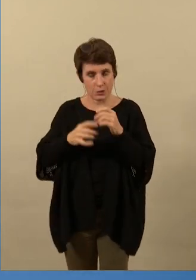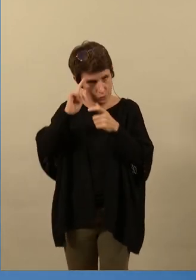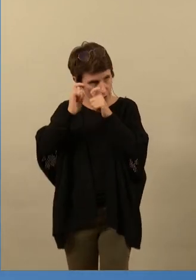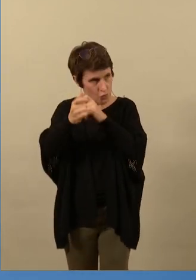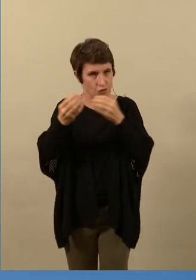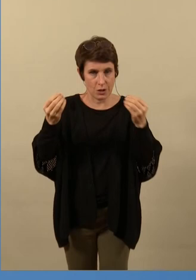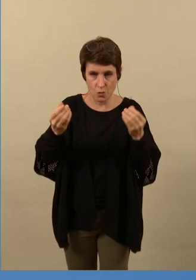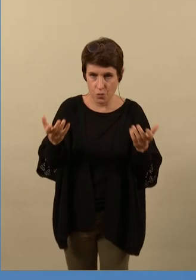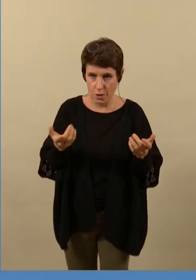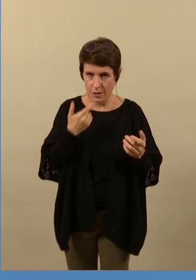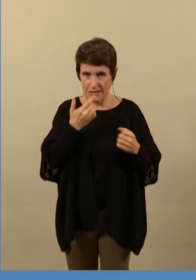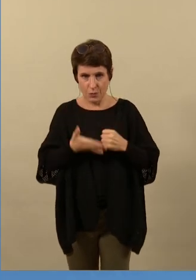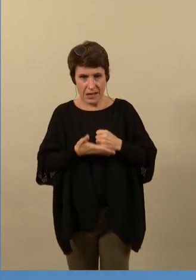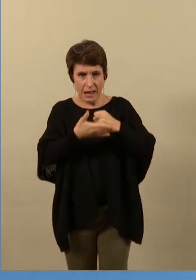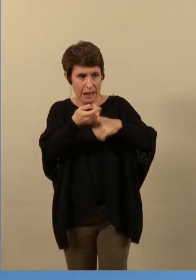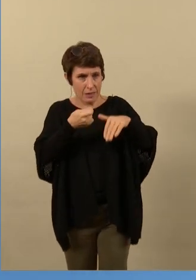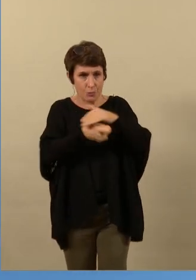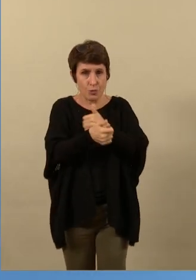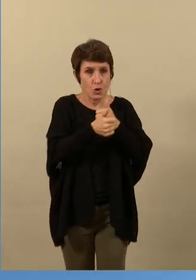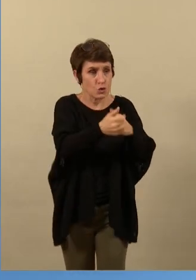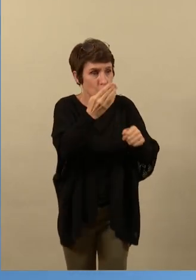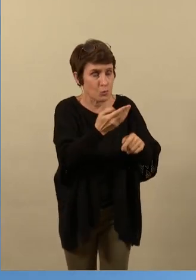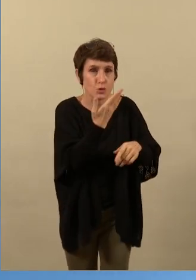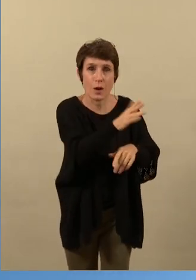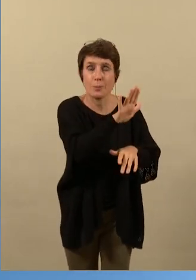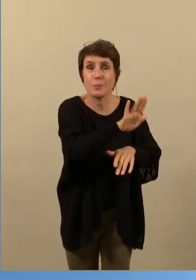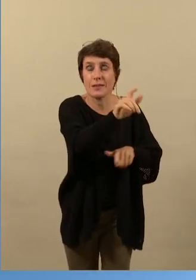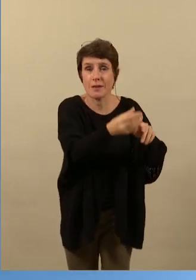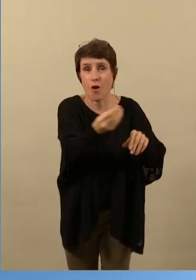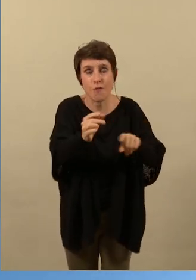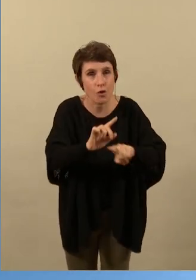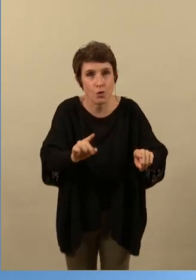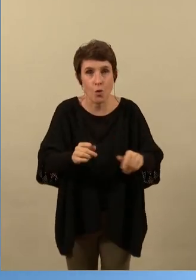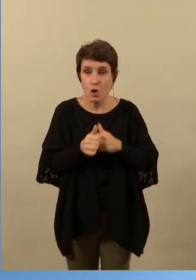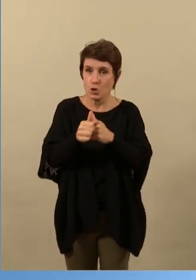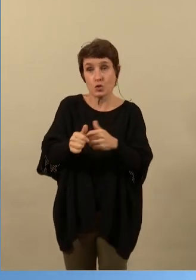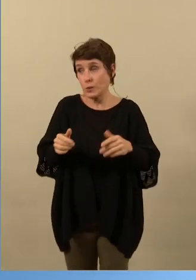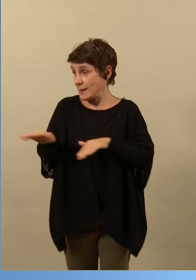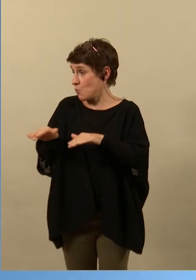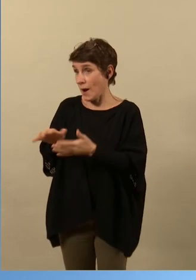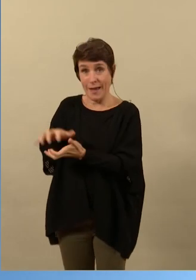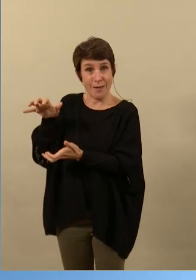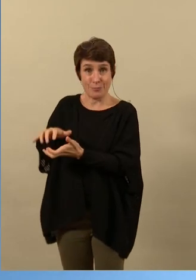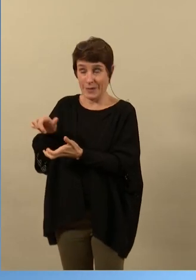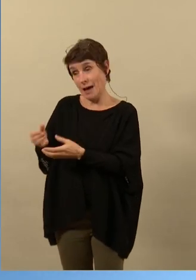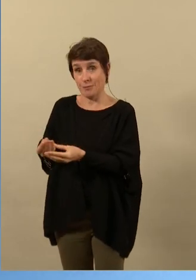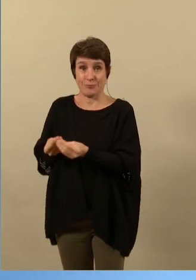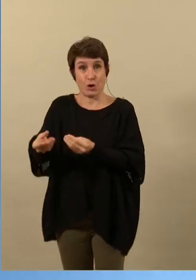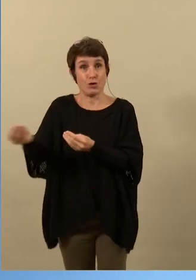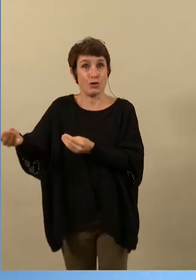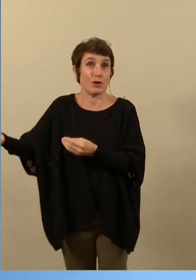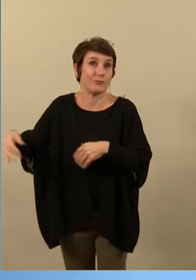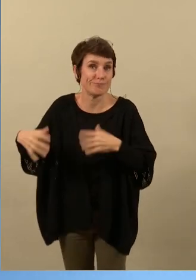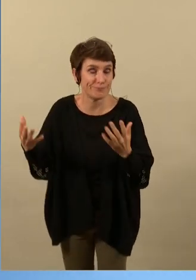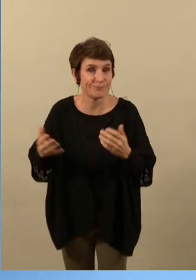seront plus affectés en fonction des besoins des enfants mais en fonction des des moyens disponibles dit